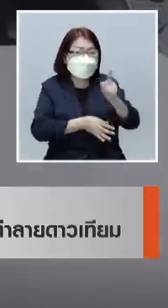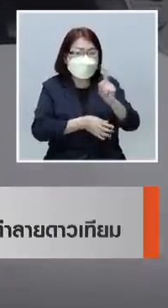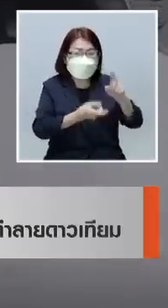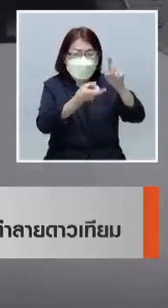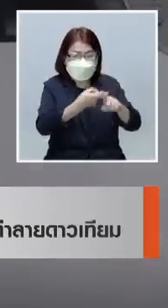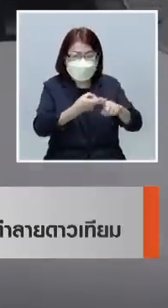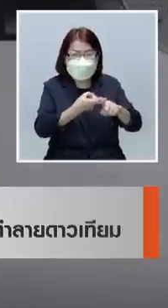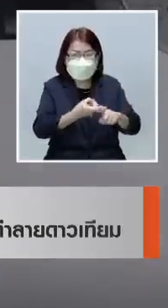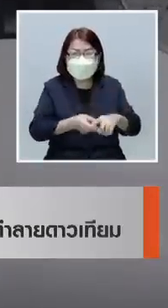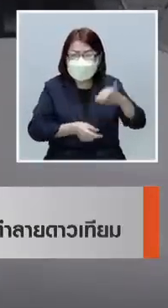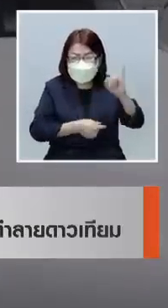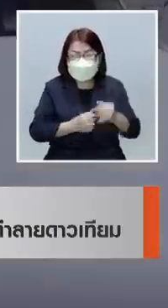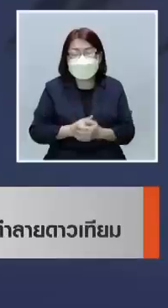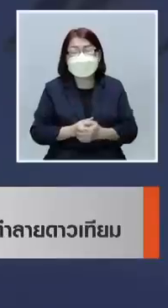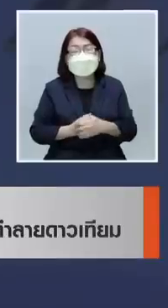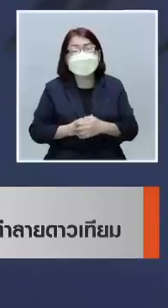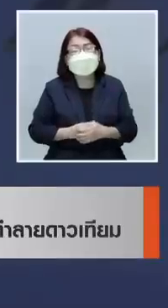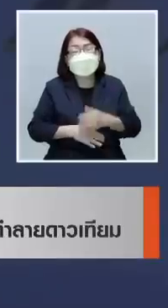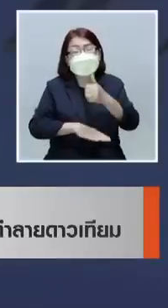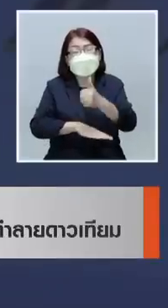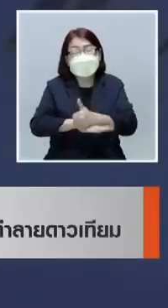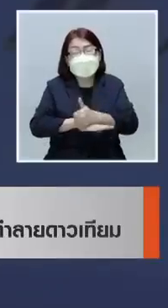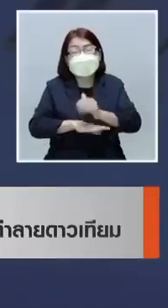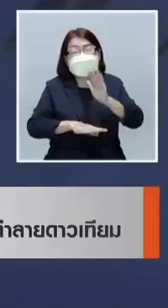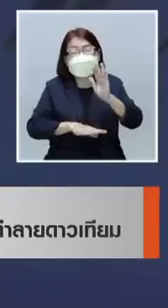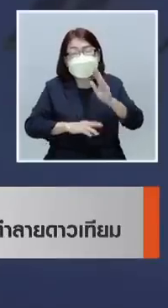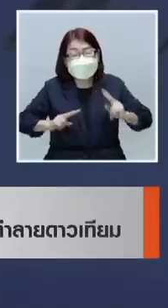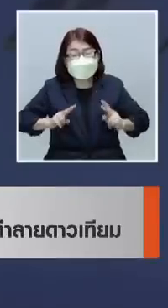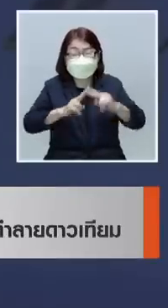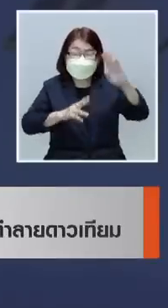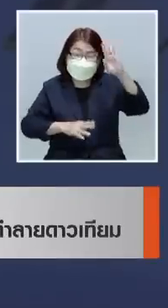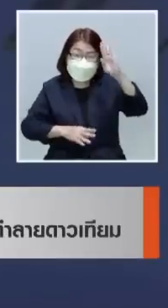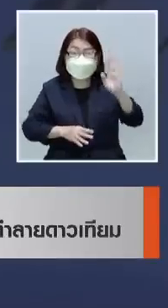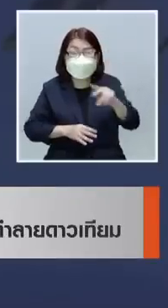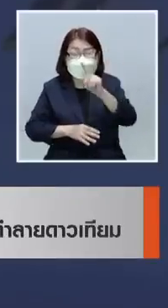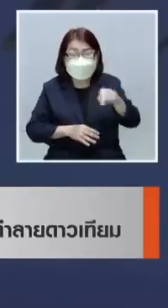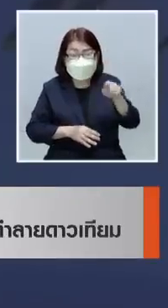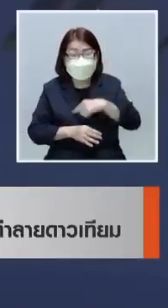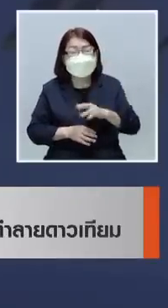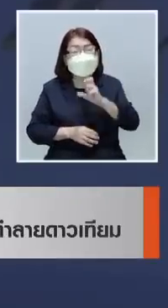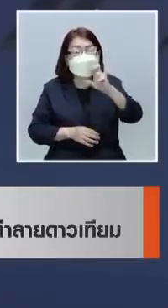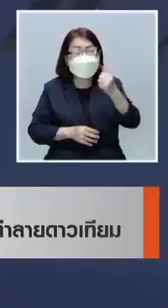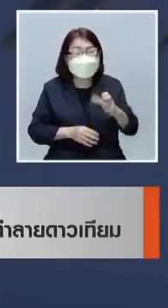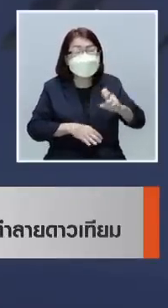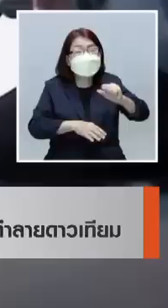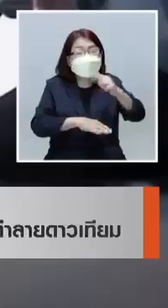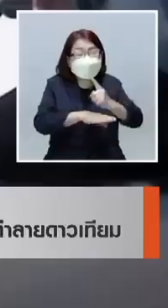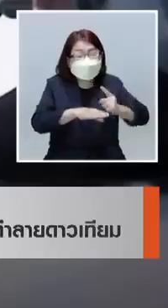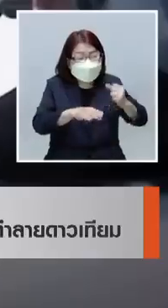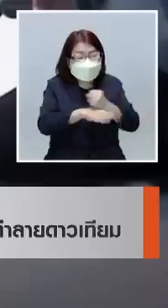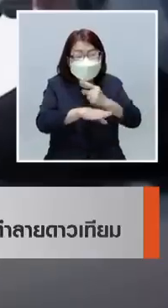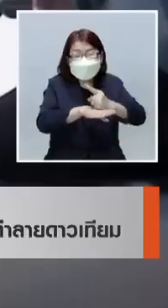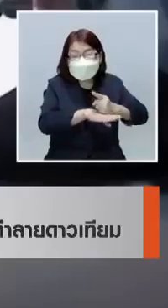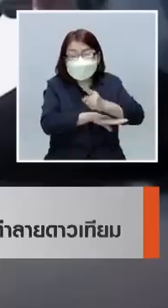วอลเลซรัฐมนตรีกลาโหมสหราชอาณาจักรก็บอกเมื่อวันจันทร์ที่ผ่านมานะคะว่าการทดสอบครั้งนี้นะคะเป็นการทดสอบที่ทำลายล้